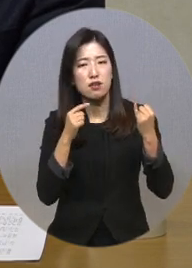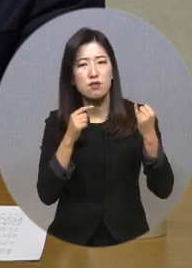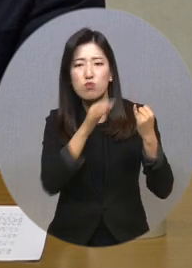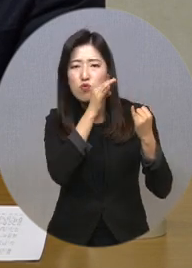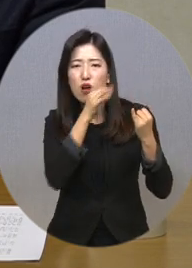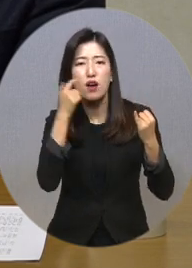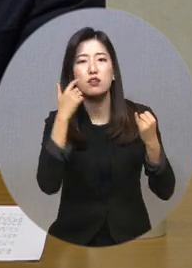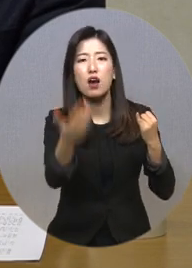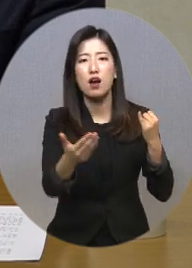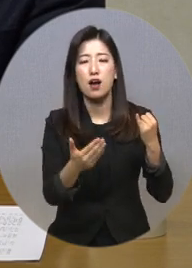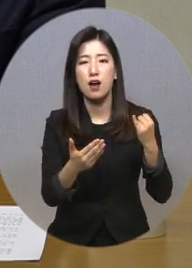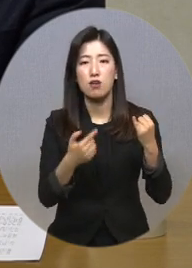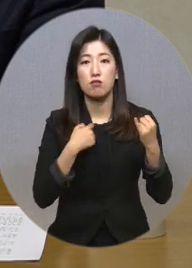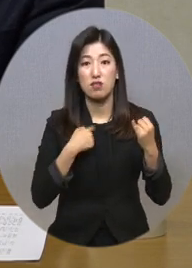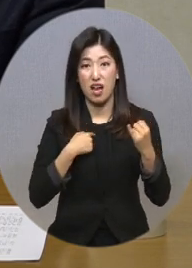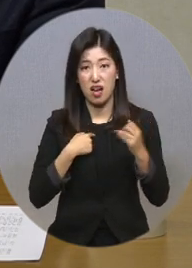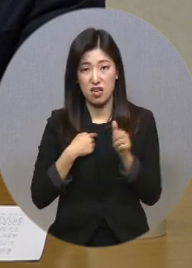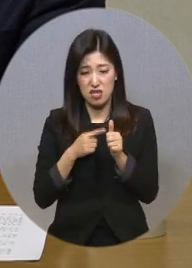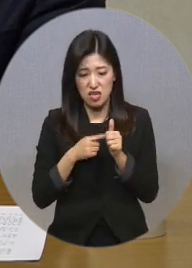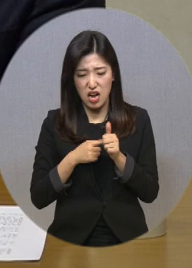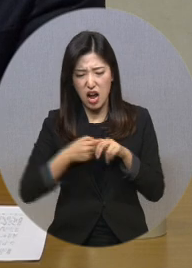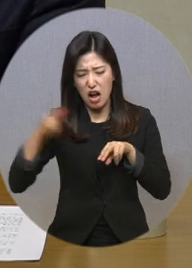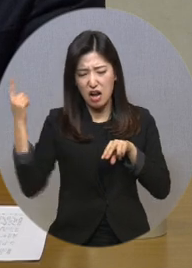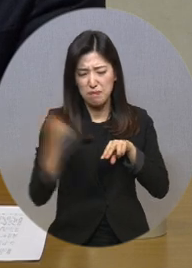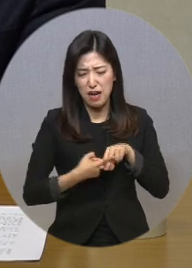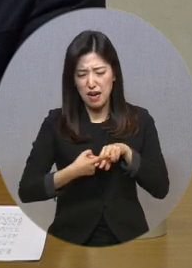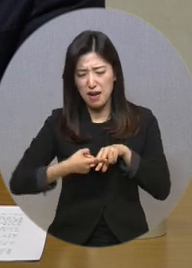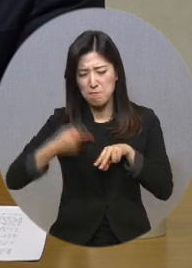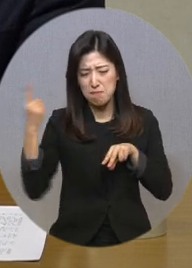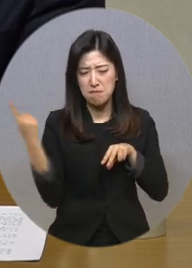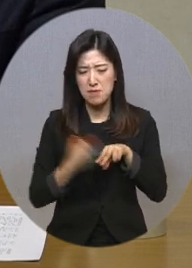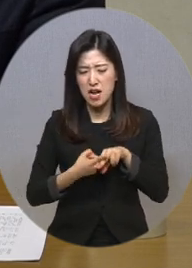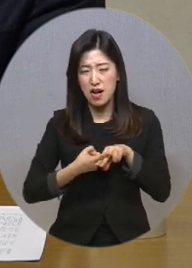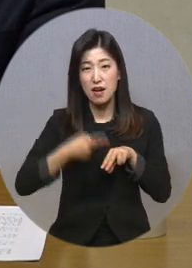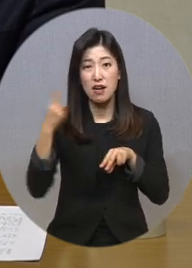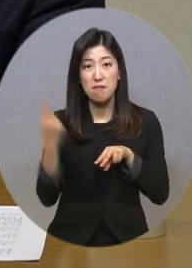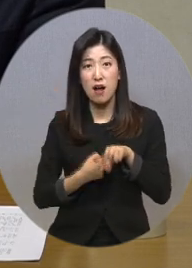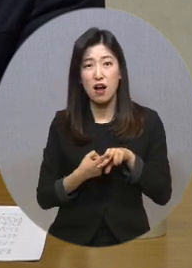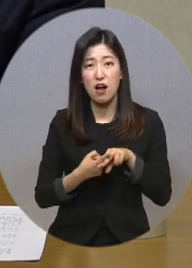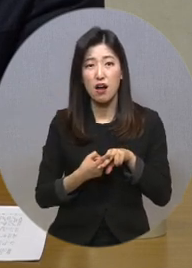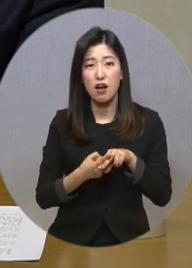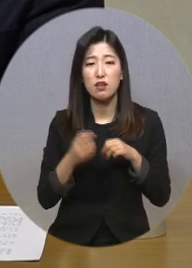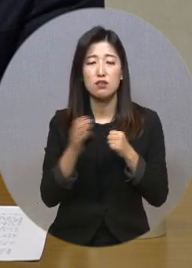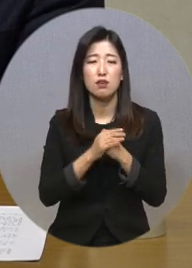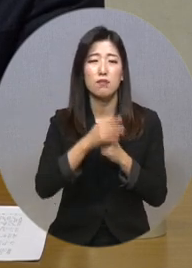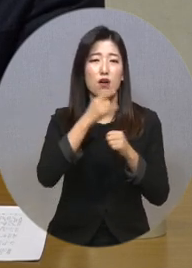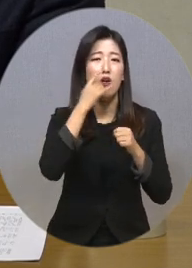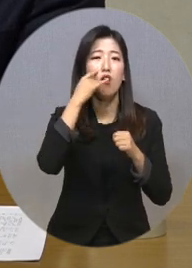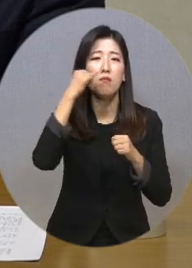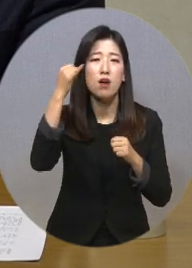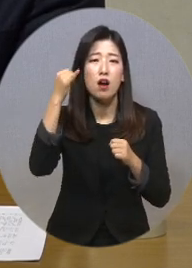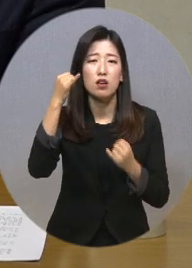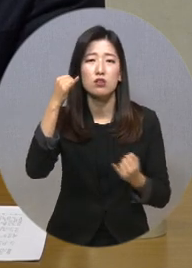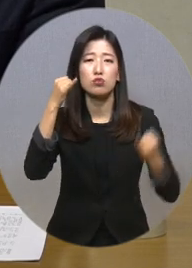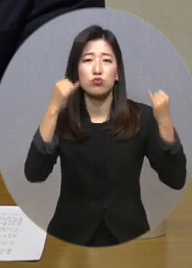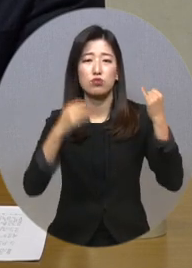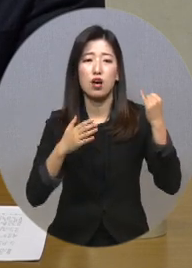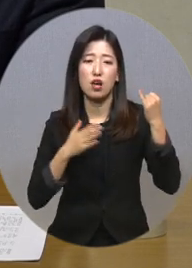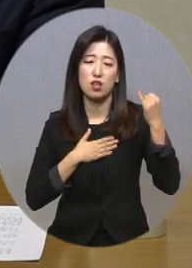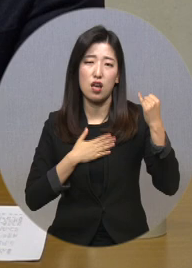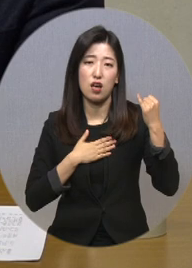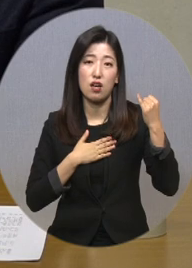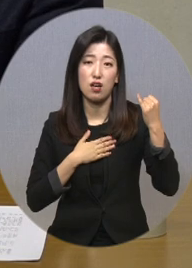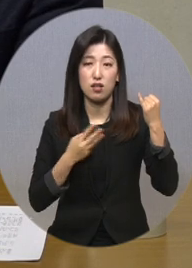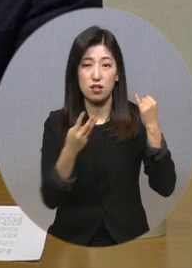그리고는 어머니도 저도 누나도 함께 울었습니다. 누나는 작은